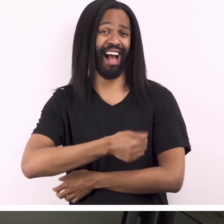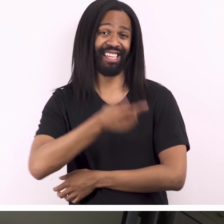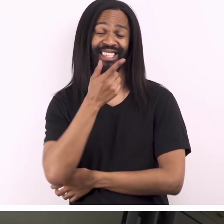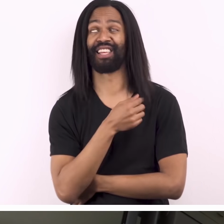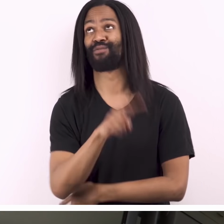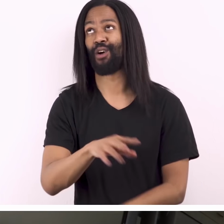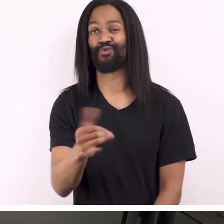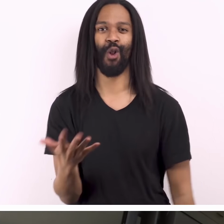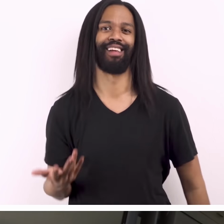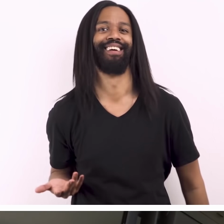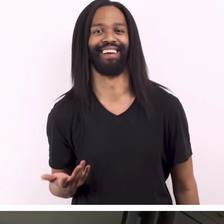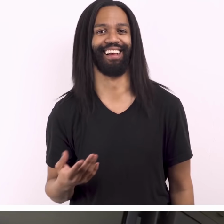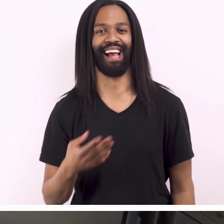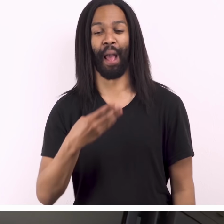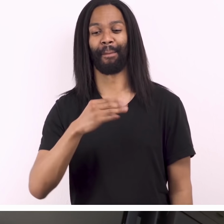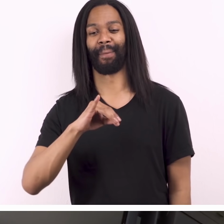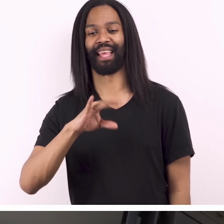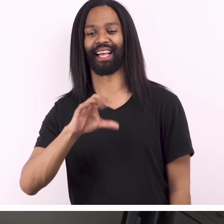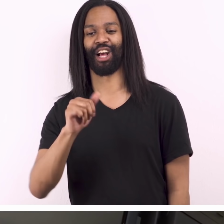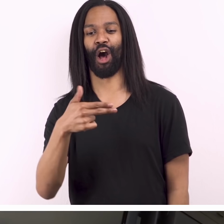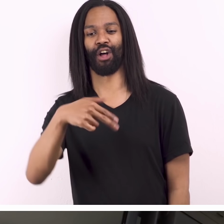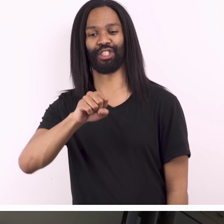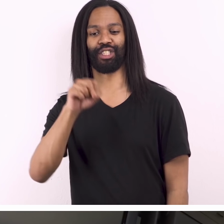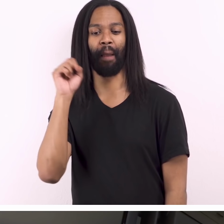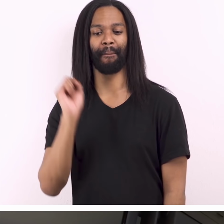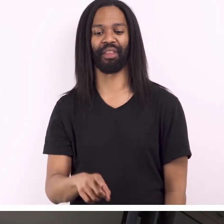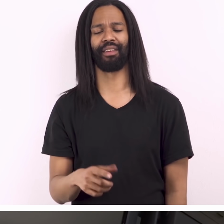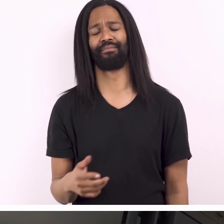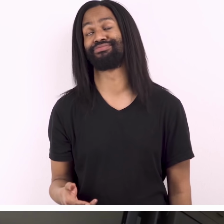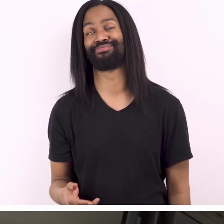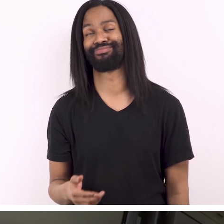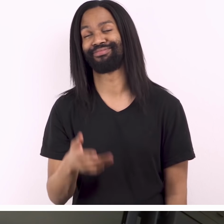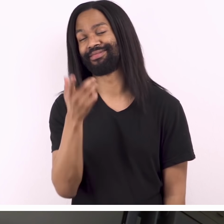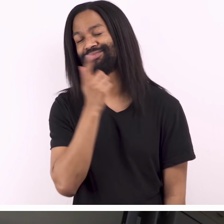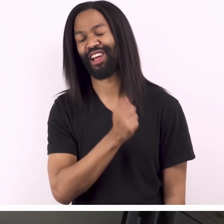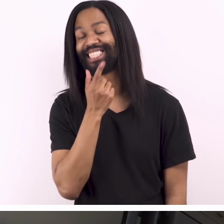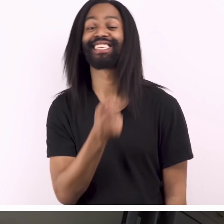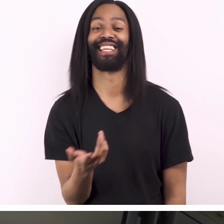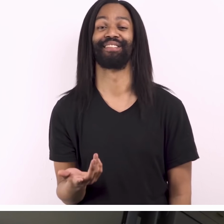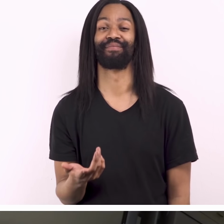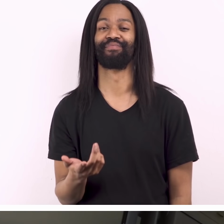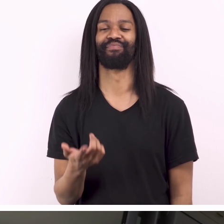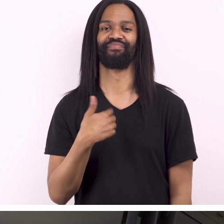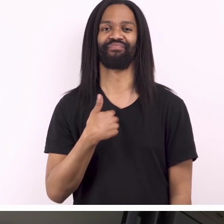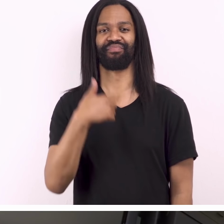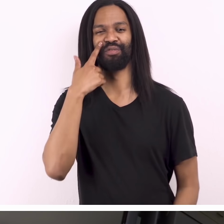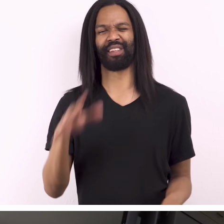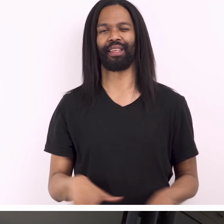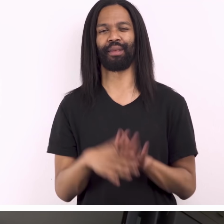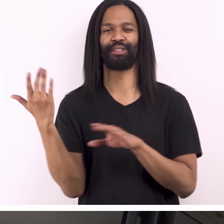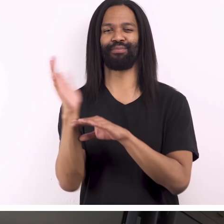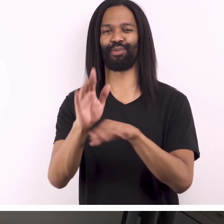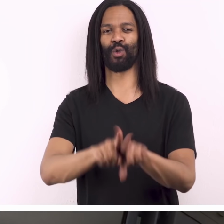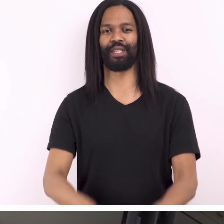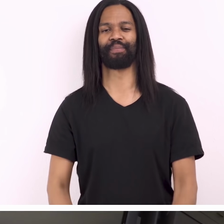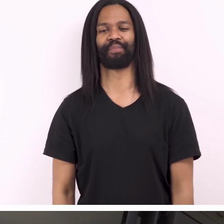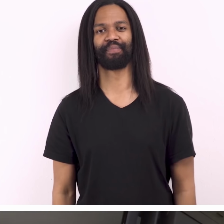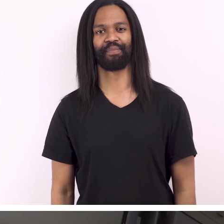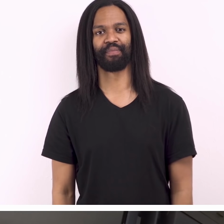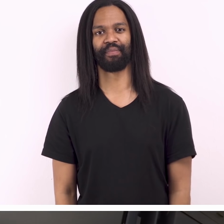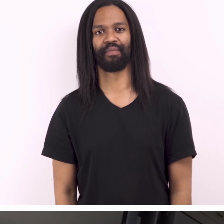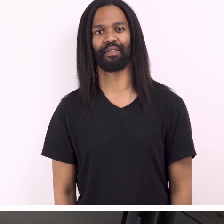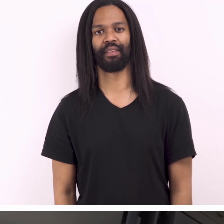Micanthe classé dans les hyper faciles, voilà, je vous mettrai une incrustation pareille. Ensuite, un autre toujours